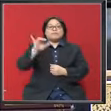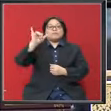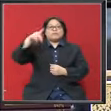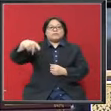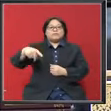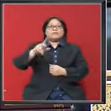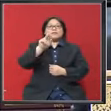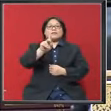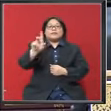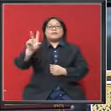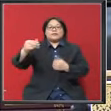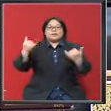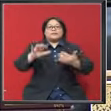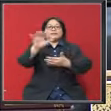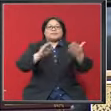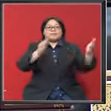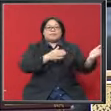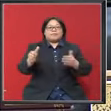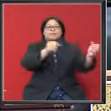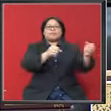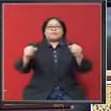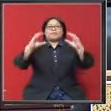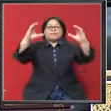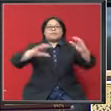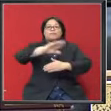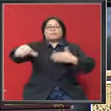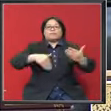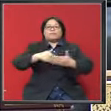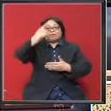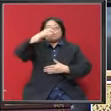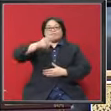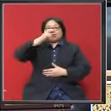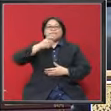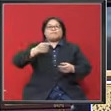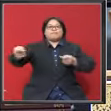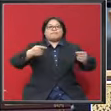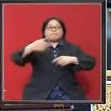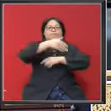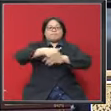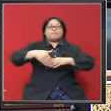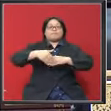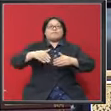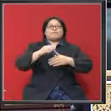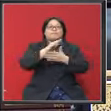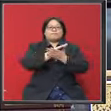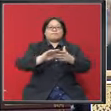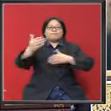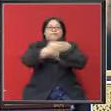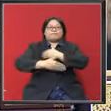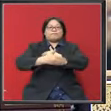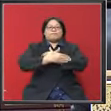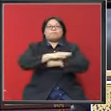air Tuan Kementerian Dalam Negeri sedang merangkap Lands Partij secara holistik bagi memperkasakan kawalan Kecamatan this pada negara